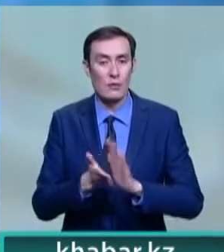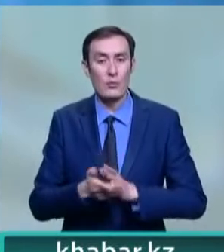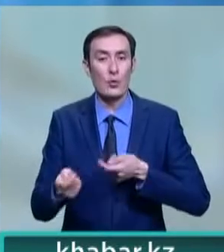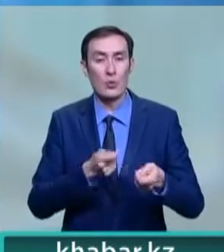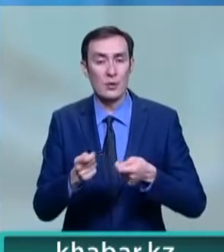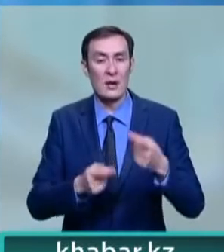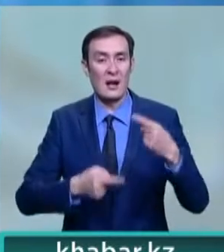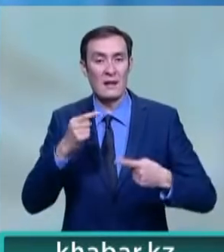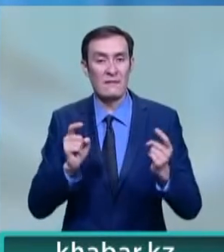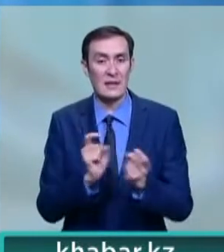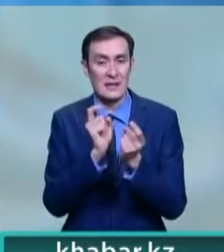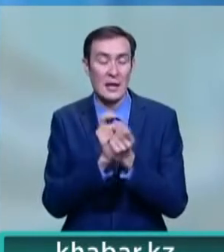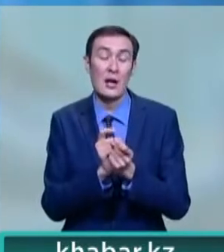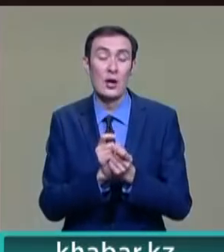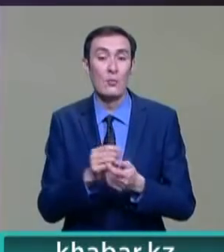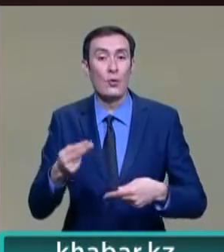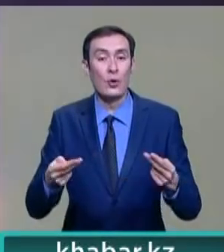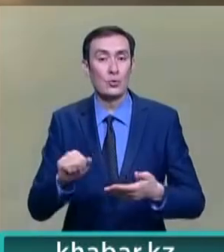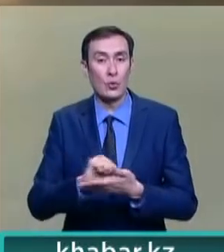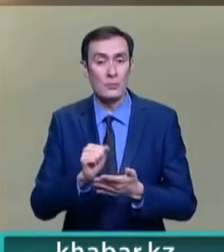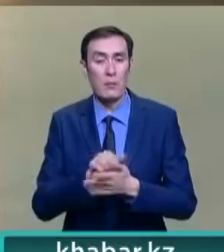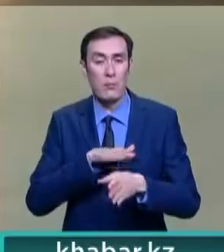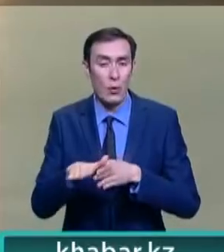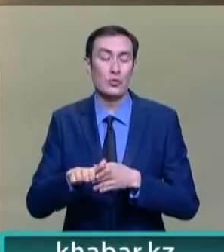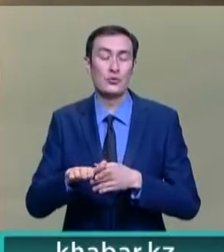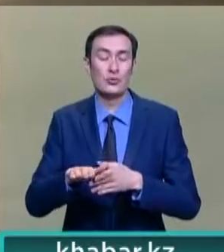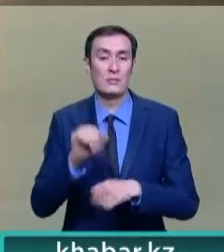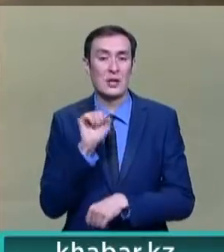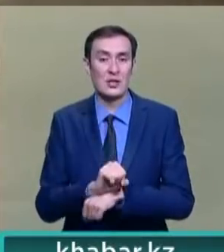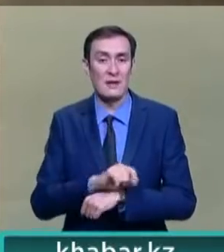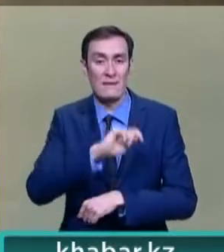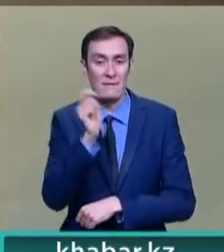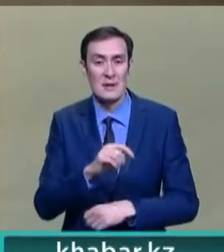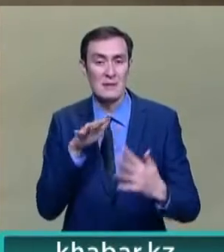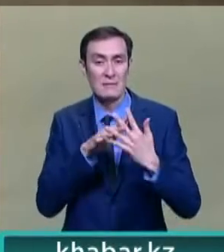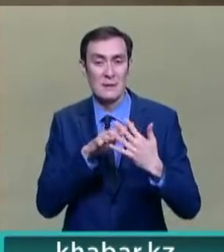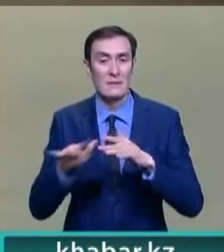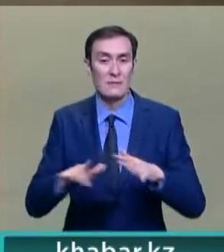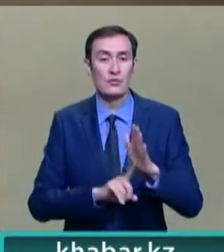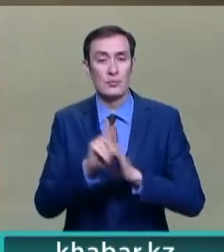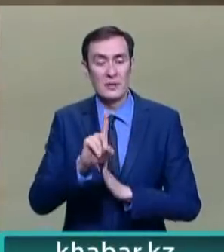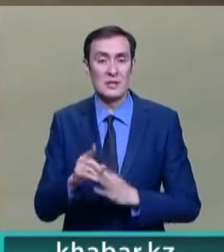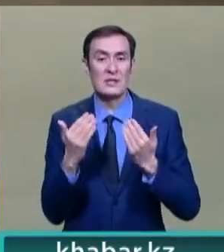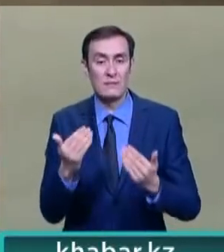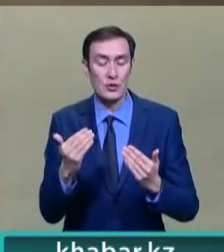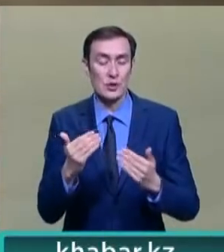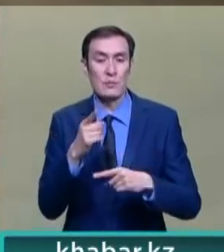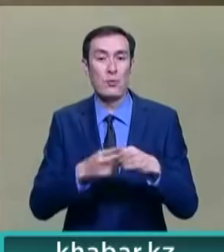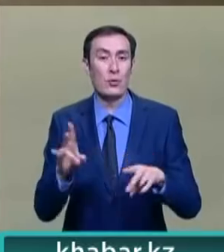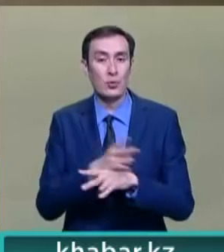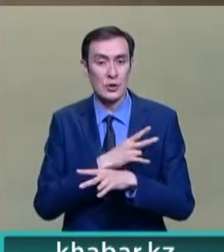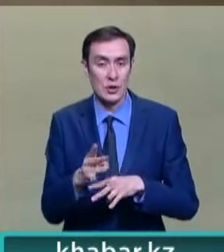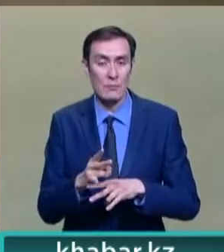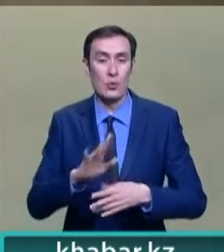по урегулированию конфликта. Согласно документу, полное прекращение огня и всех военных действий вступило в силу сегодня с